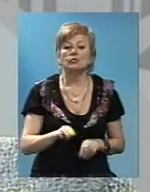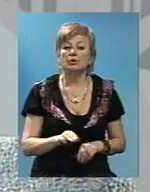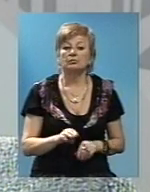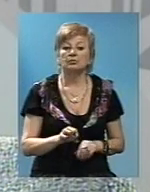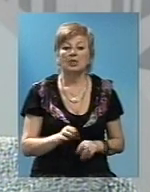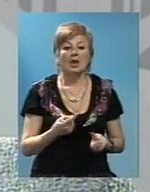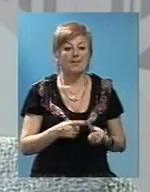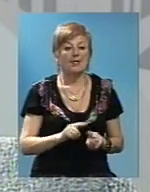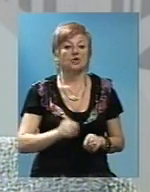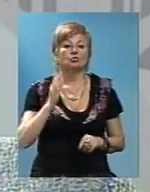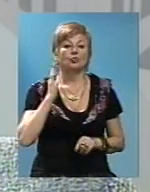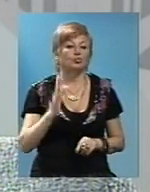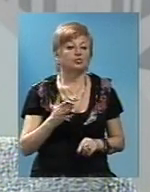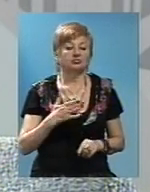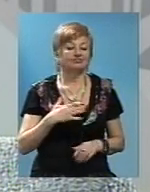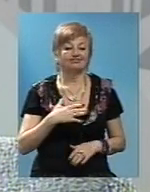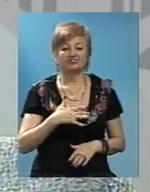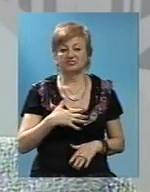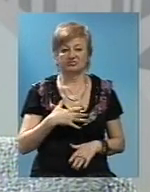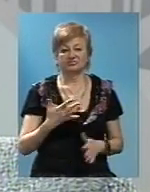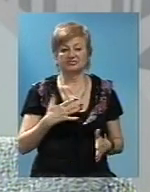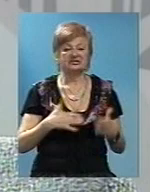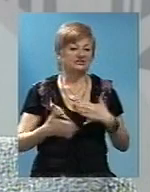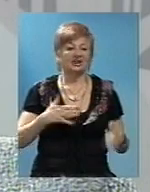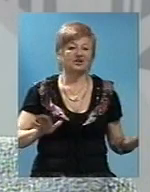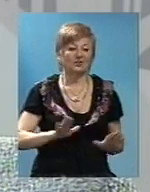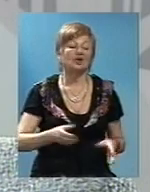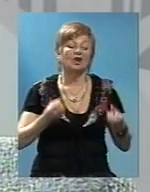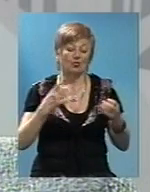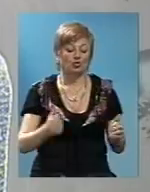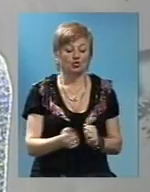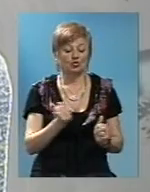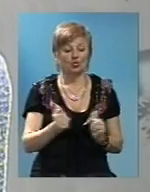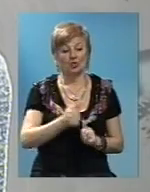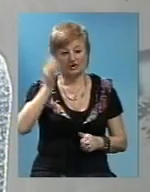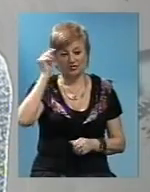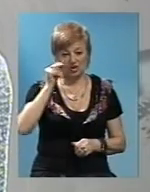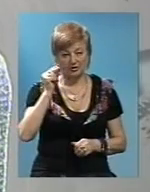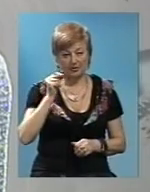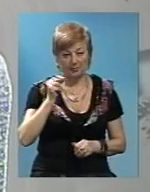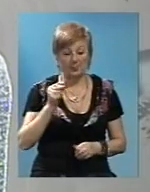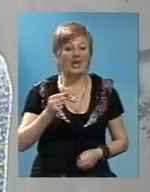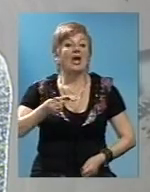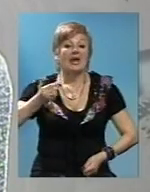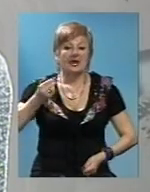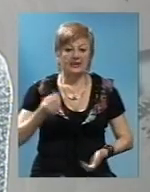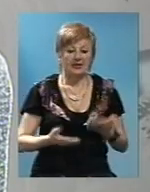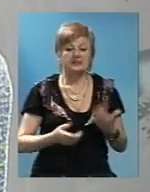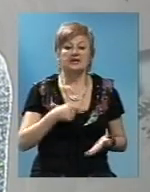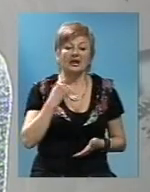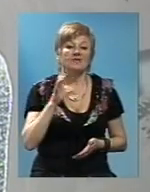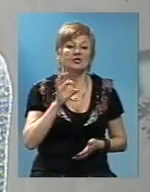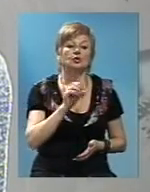що це буде не задоволення, а просто якась мука, а не навчання. Пан Микола, якщо говорити про